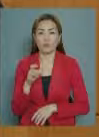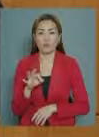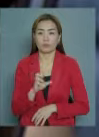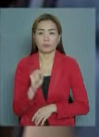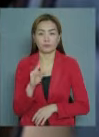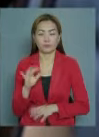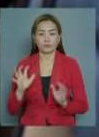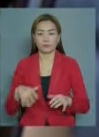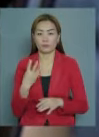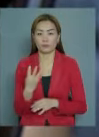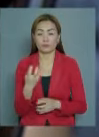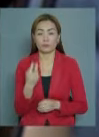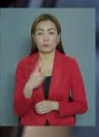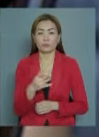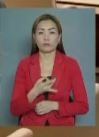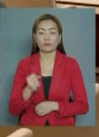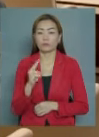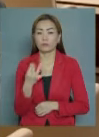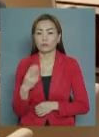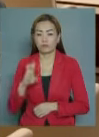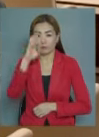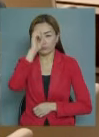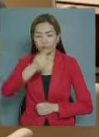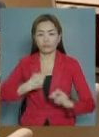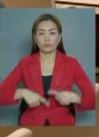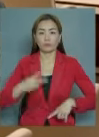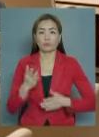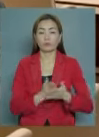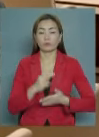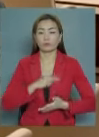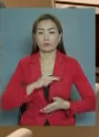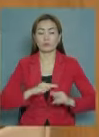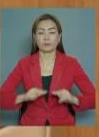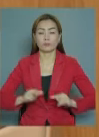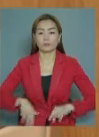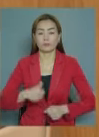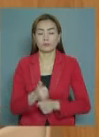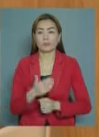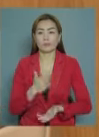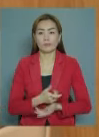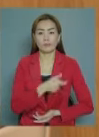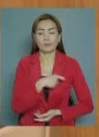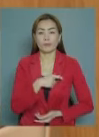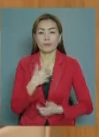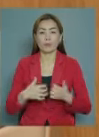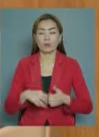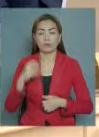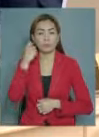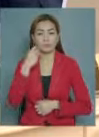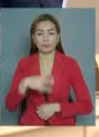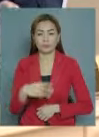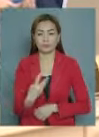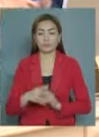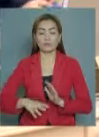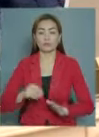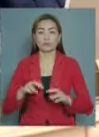облыс әкімінің 4 орынбасары және 2 аудан әкімі, мемлекеттік органның 2 қызметкері, оқу орнының басшысы бар. Депутаттардың орташа жасы 53,